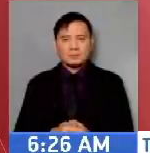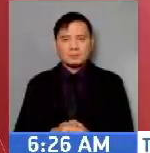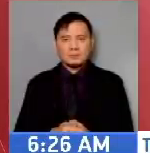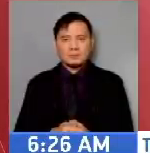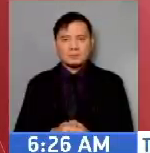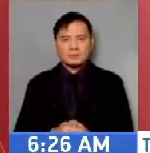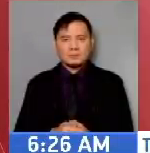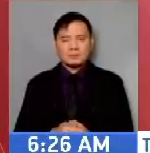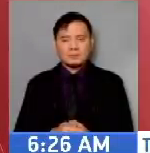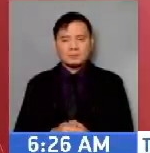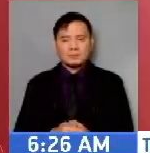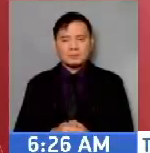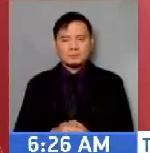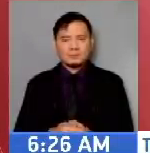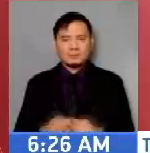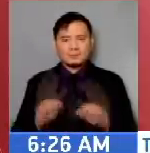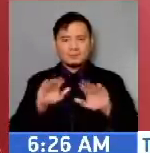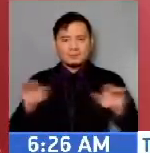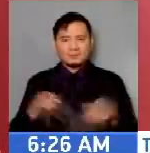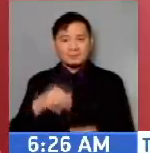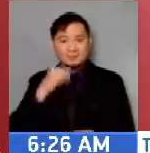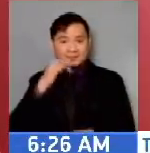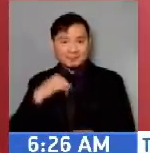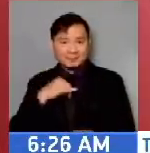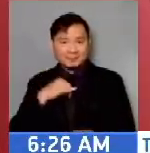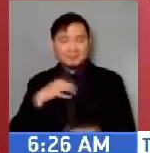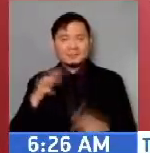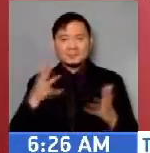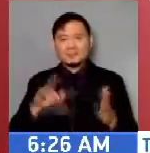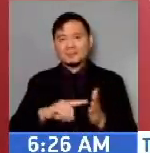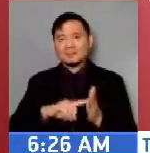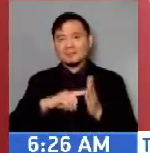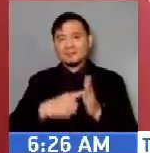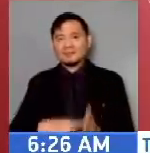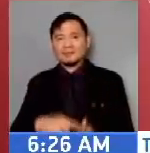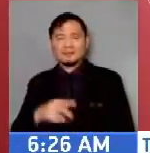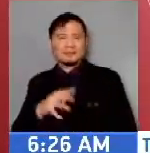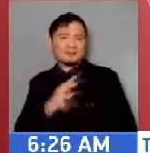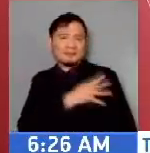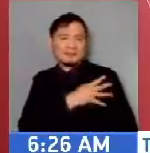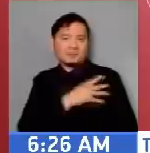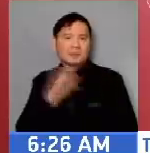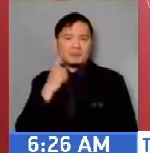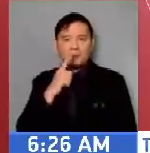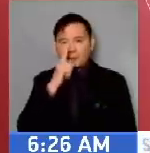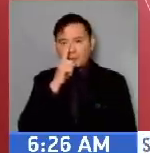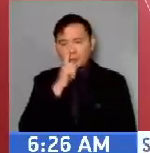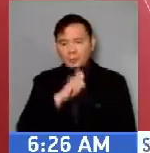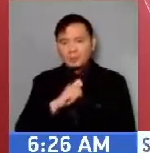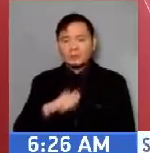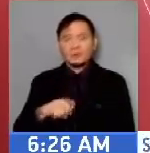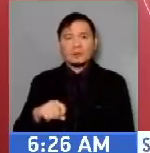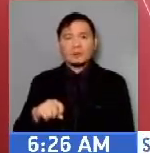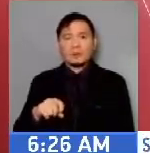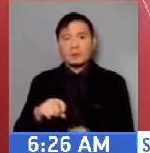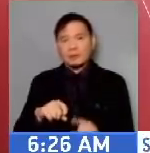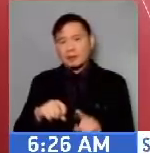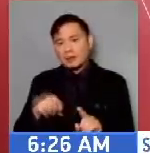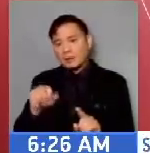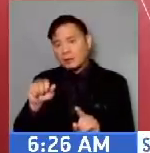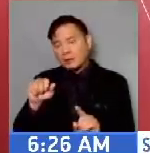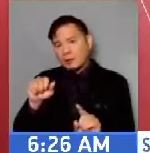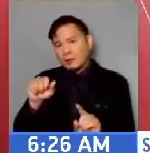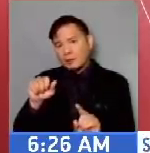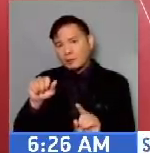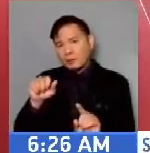Iga, nagsimula na kahapon ang pagbibigay ng ikalawang booster shot contra COVID-19 sa mga edad 18 pataas na may comorbidity o yung may